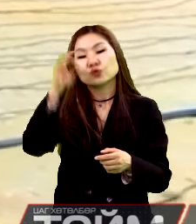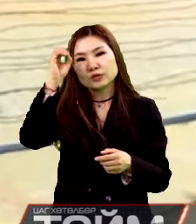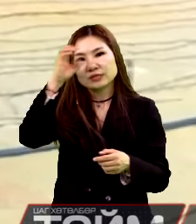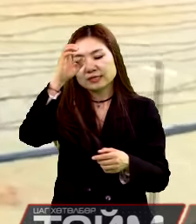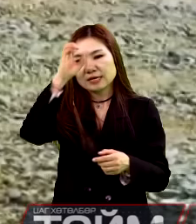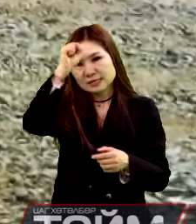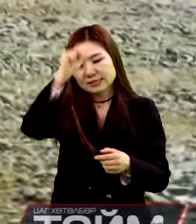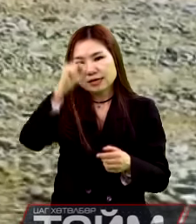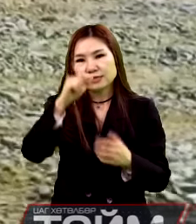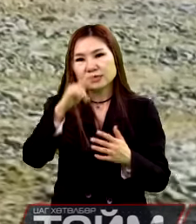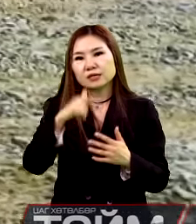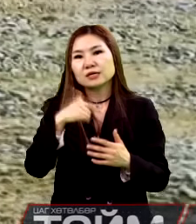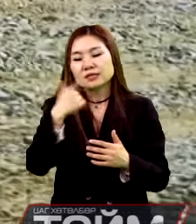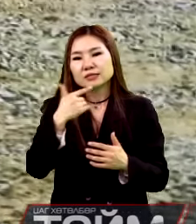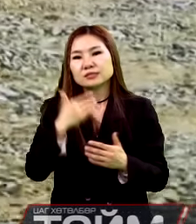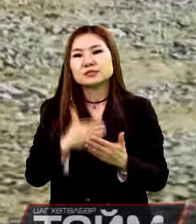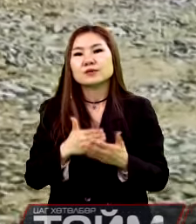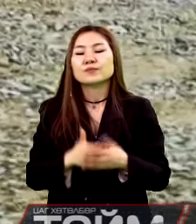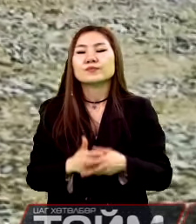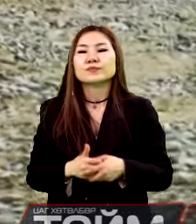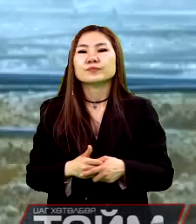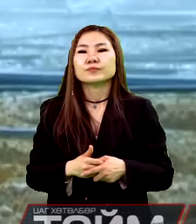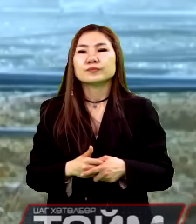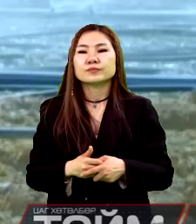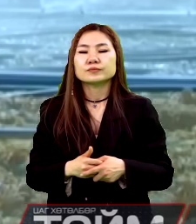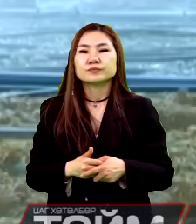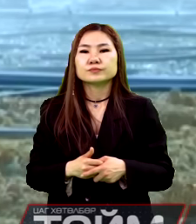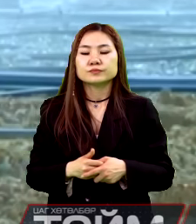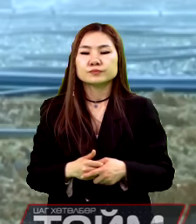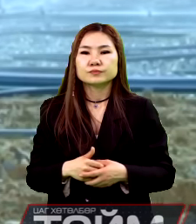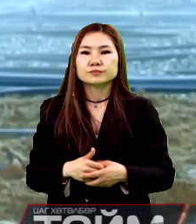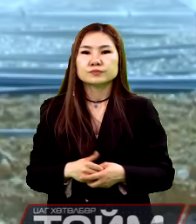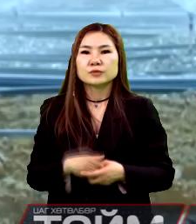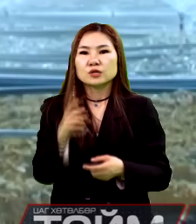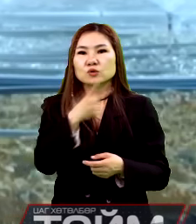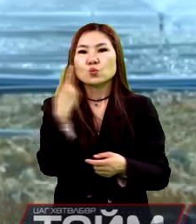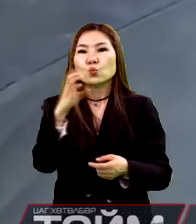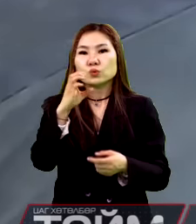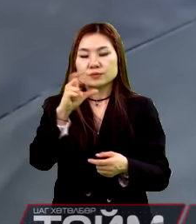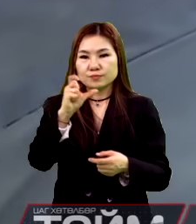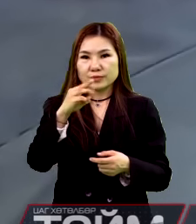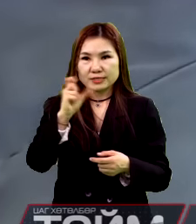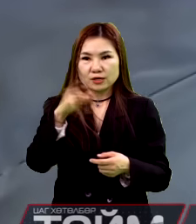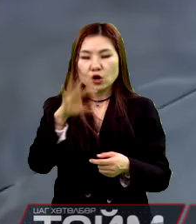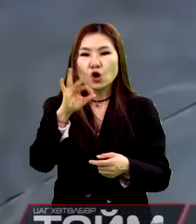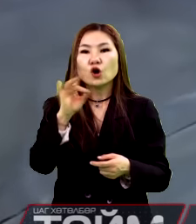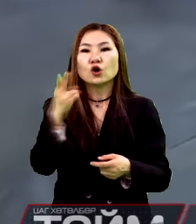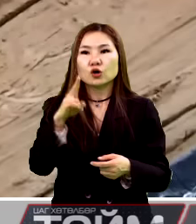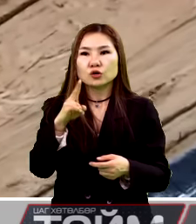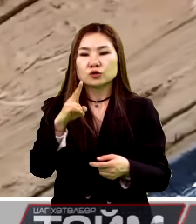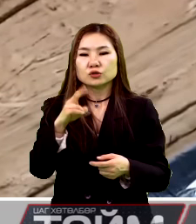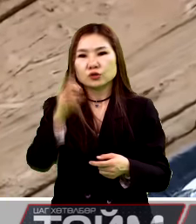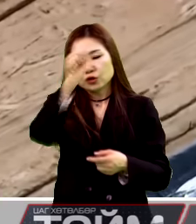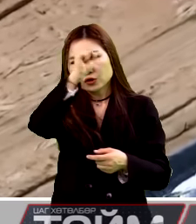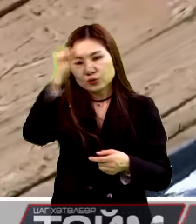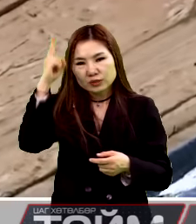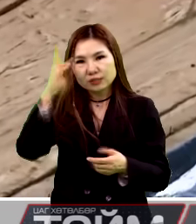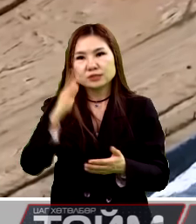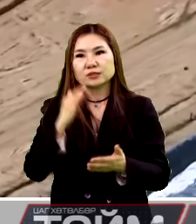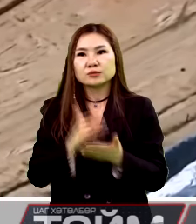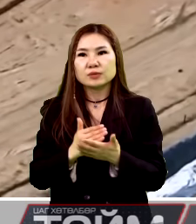яг энэ хууль батлагдах үеэр хэлжсэн мэдээлэл байгаа. Тэгэхээр яг одоо энэ үүсвэл ардын ард чинь одоо